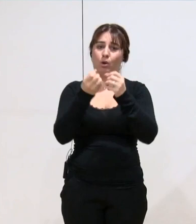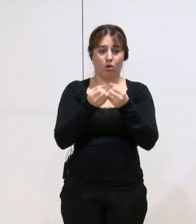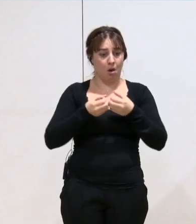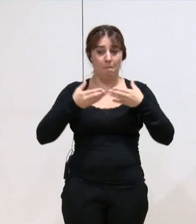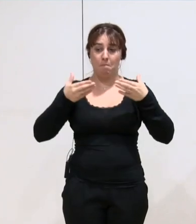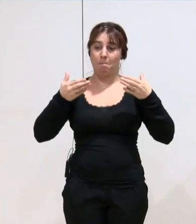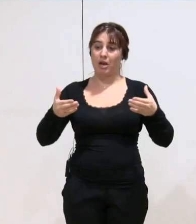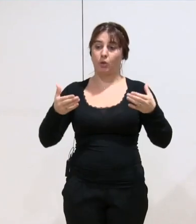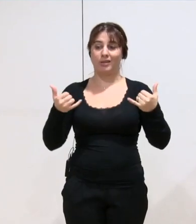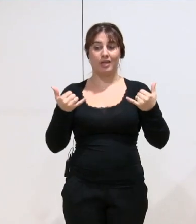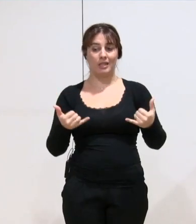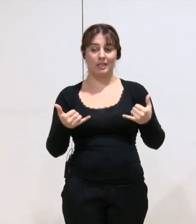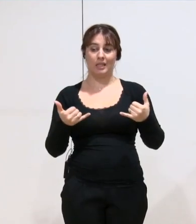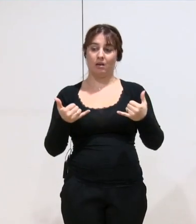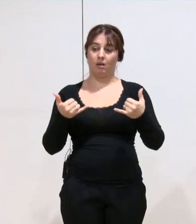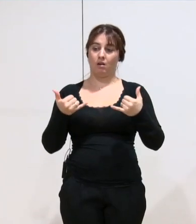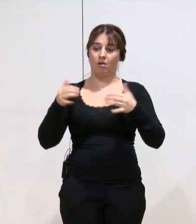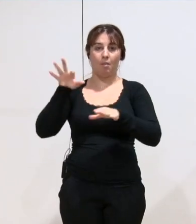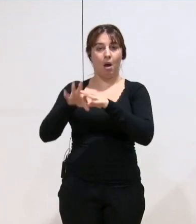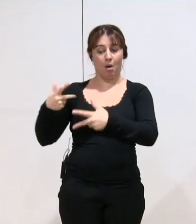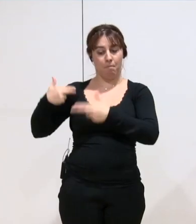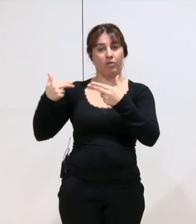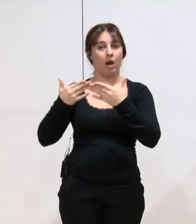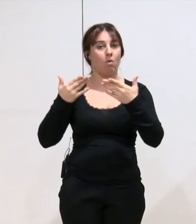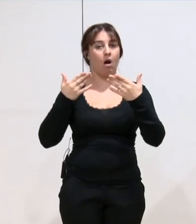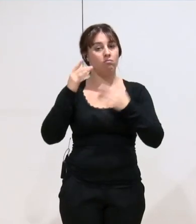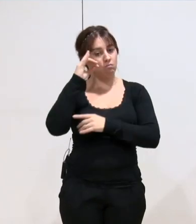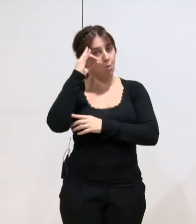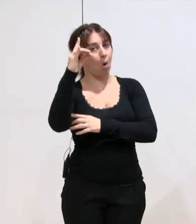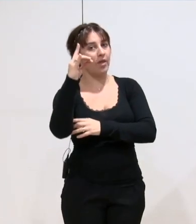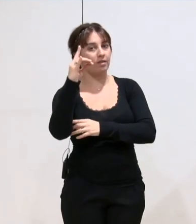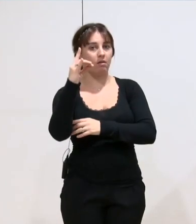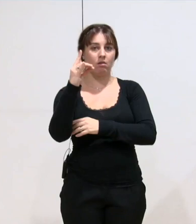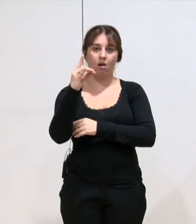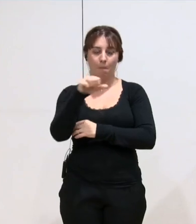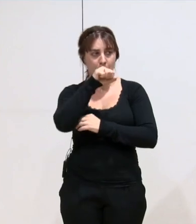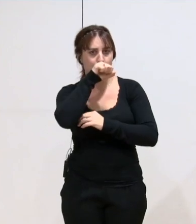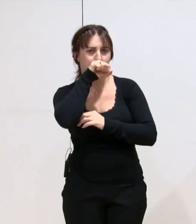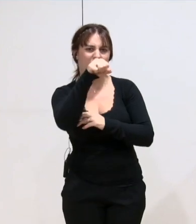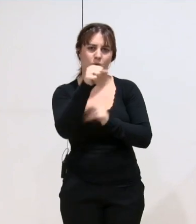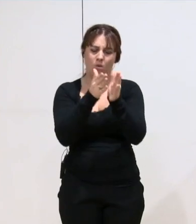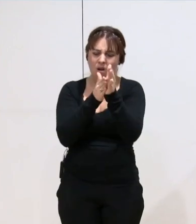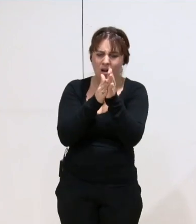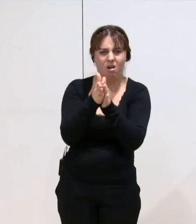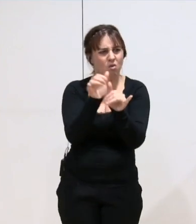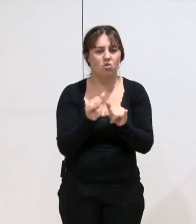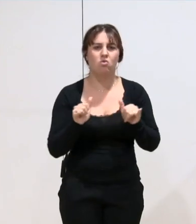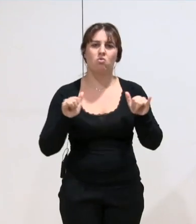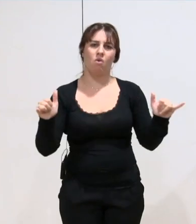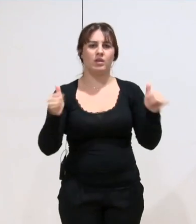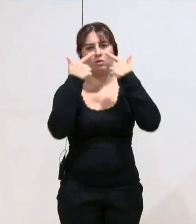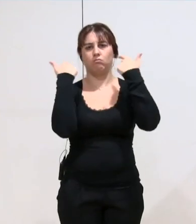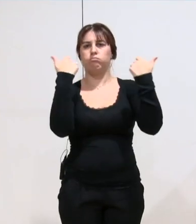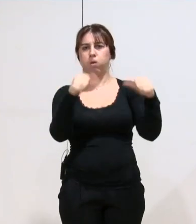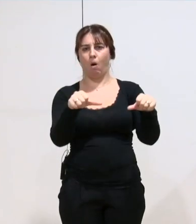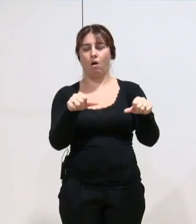eux exercent leur mandat avec honnêteté, conviction et passion, et ceci pour certains